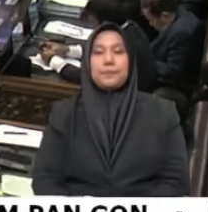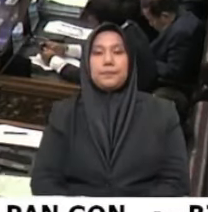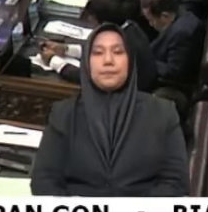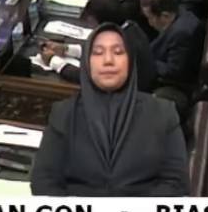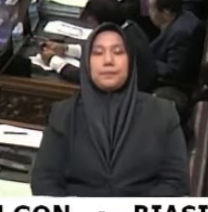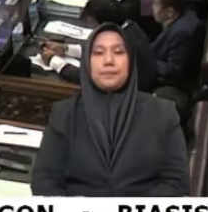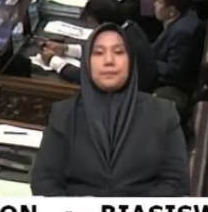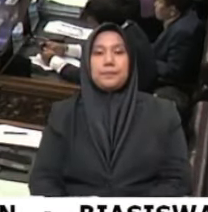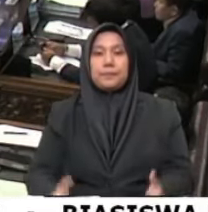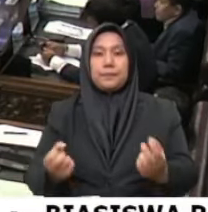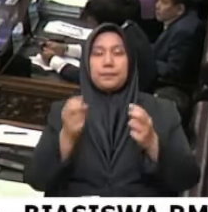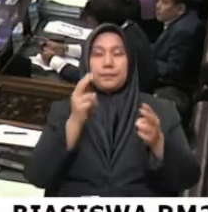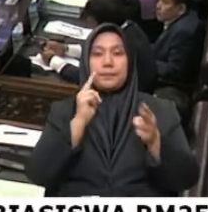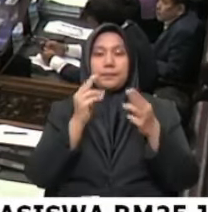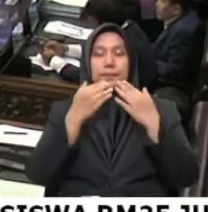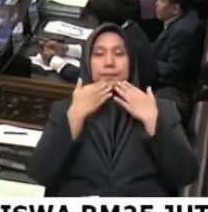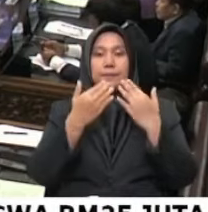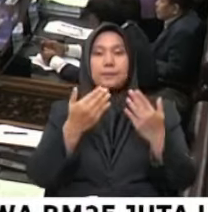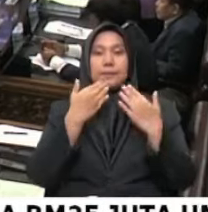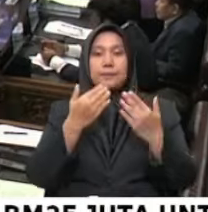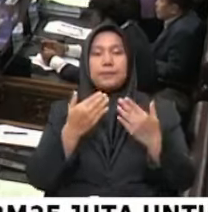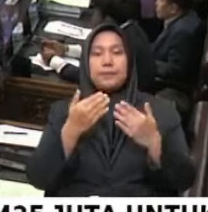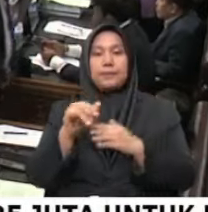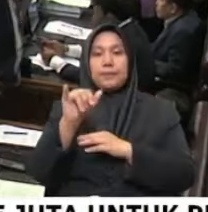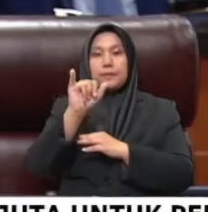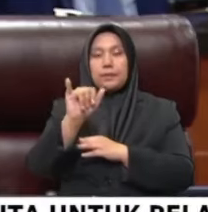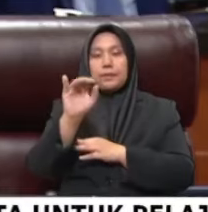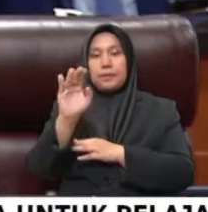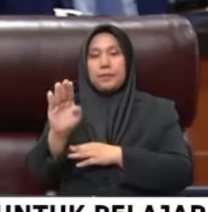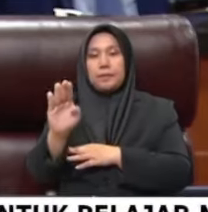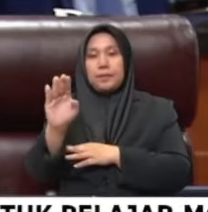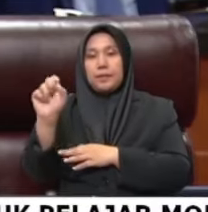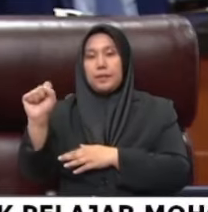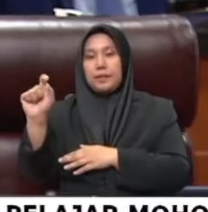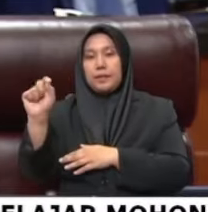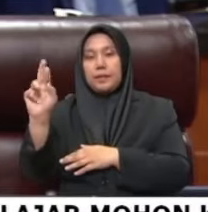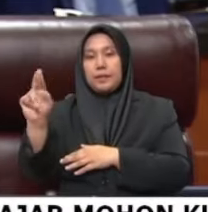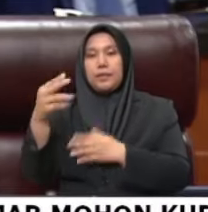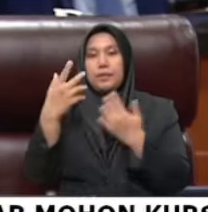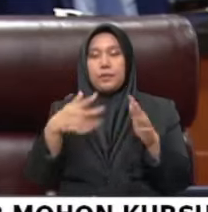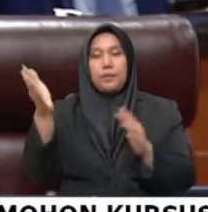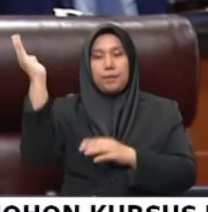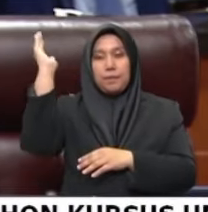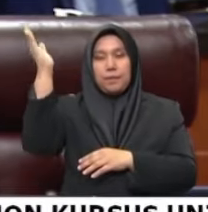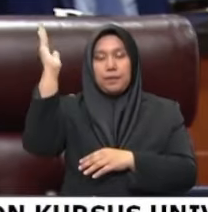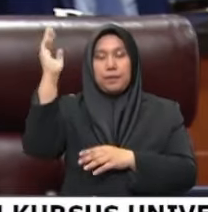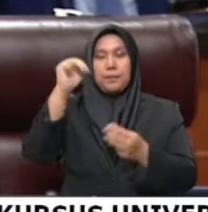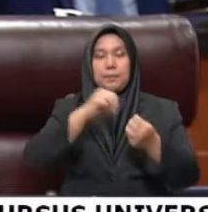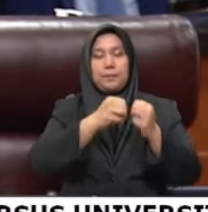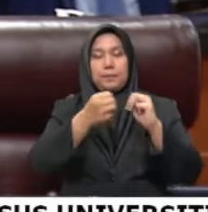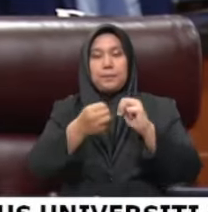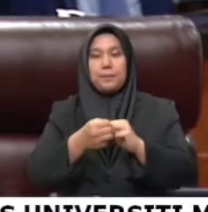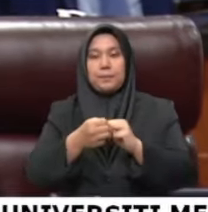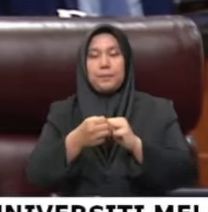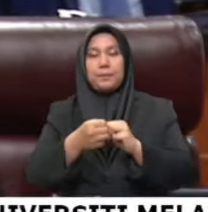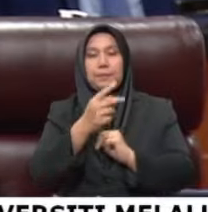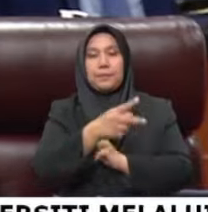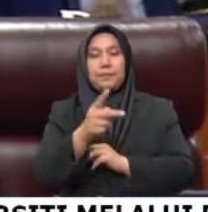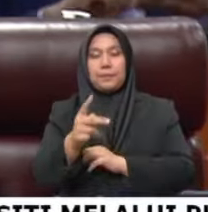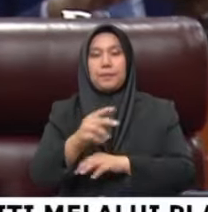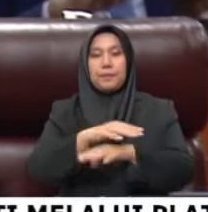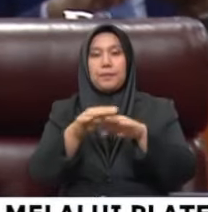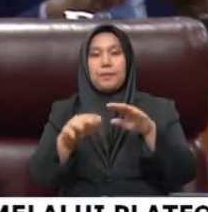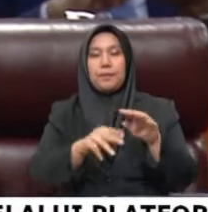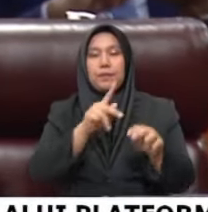Saya ingin mengucapkan terima kasih kepada Yang Berhormat, Yang Berhormat Senator yang telah membahaskan isu-isu di bawah Kementerian Sumber